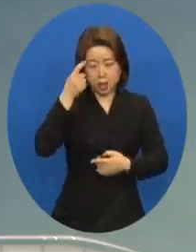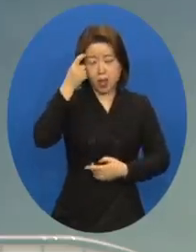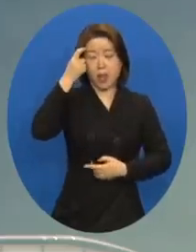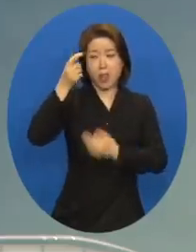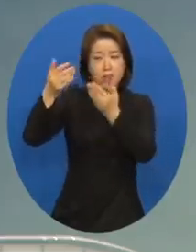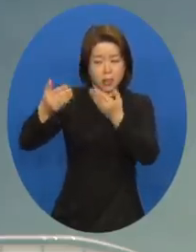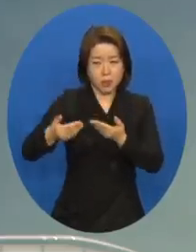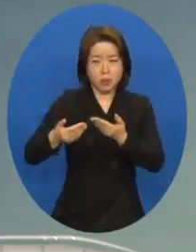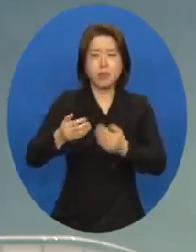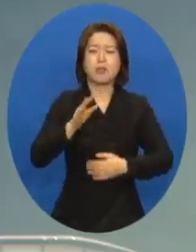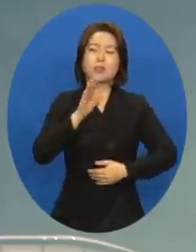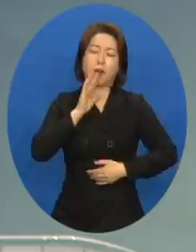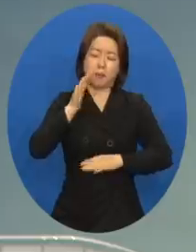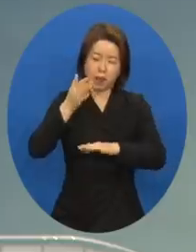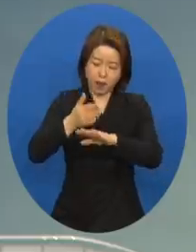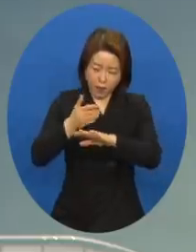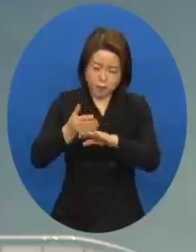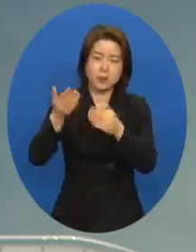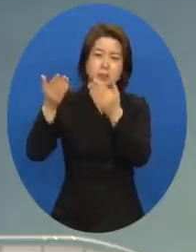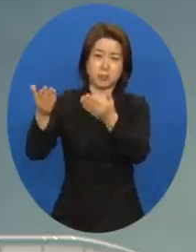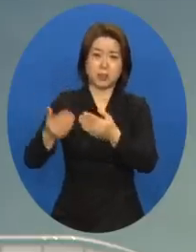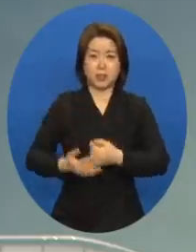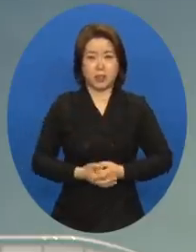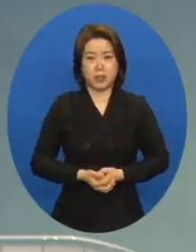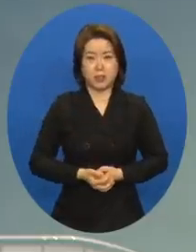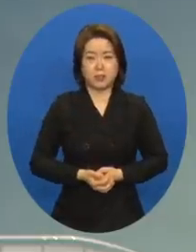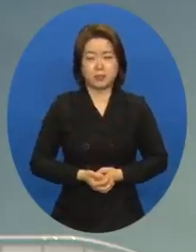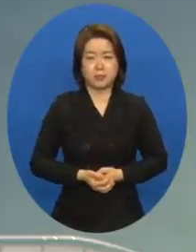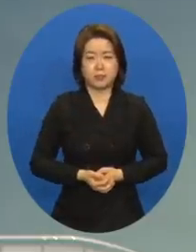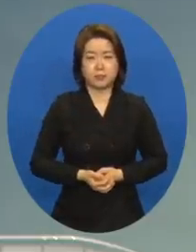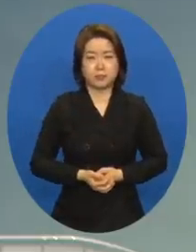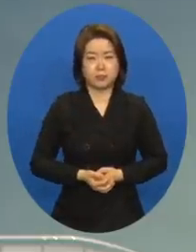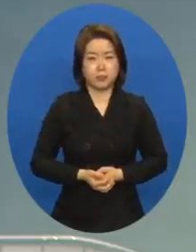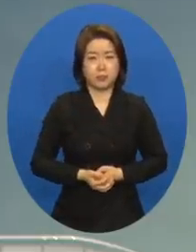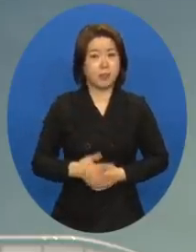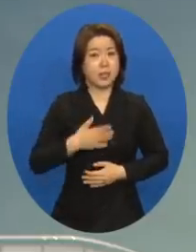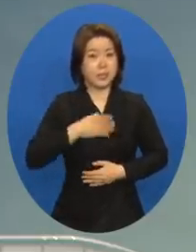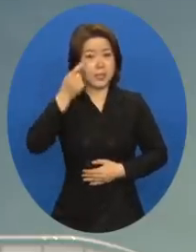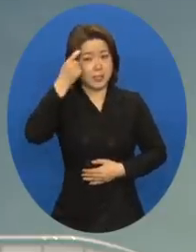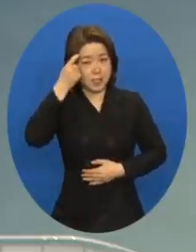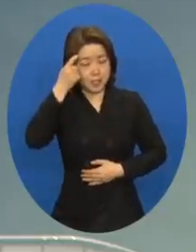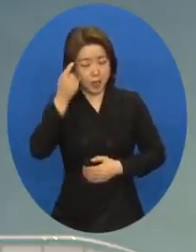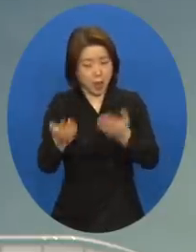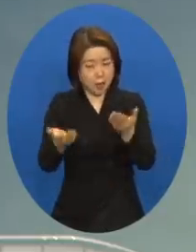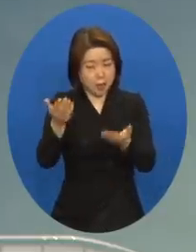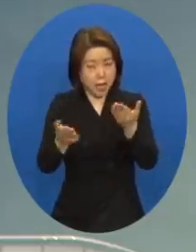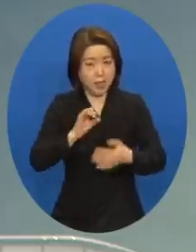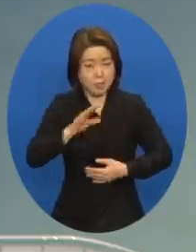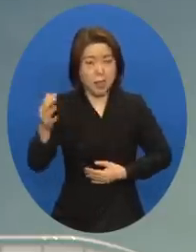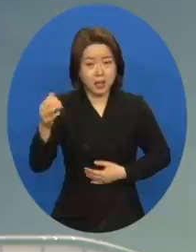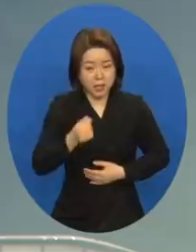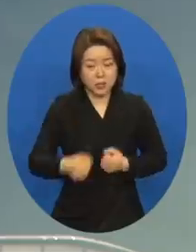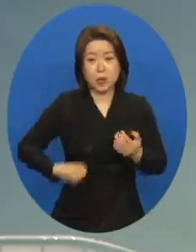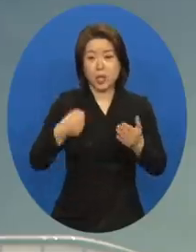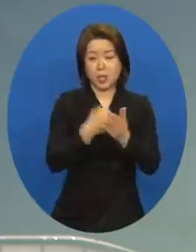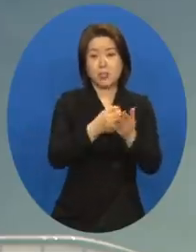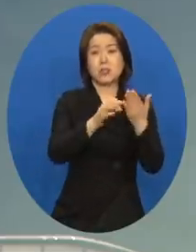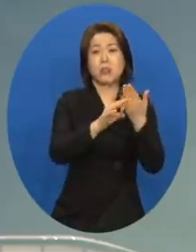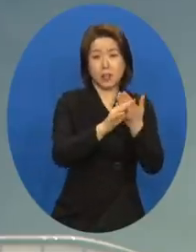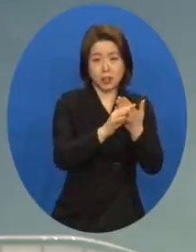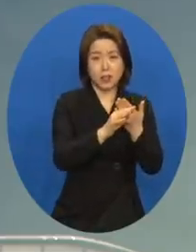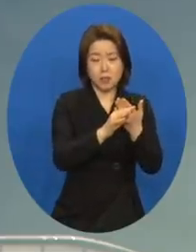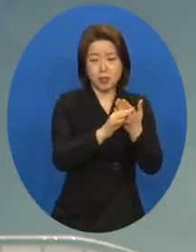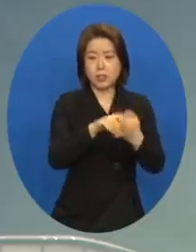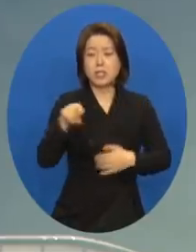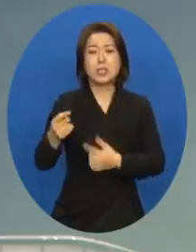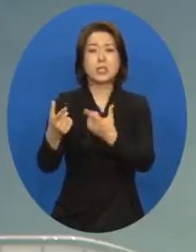해주셔서 정말 고맙습니다. 제 생각과 판단만 가지고 결정했다면